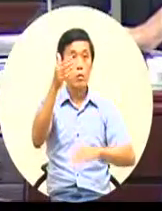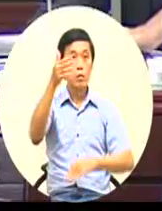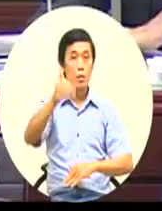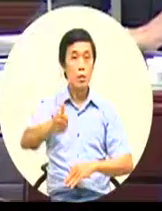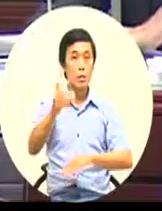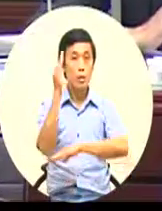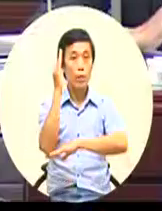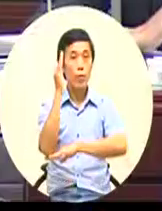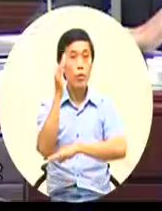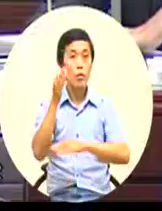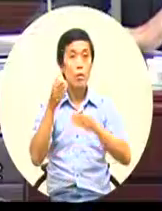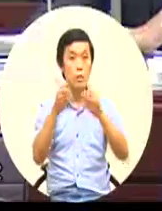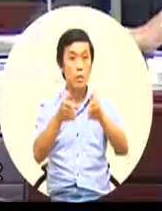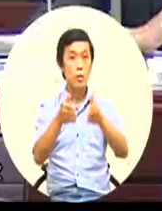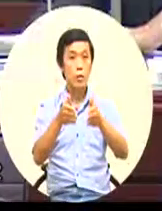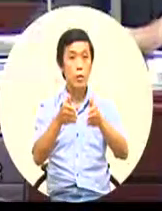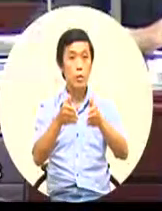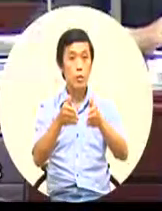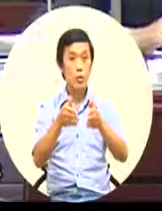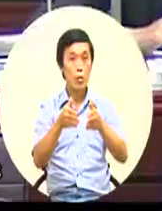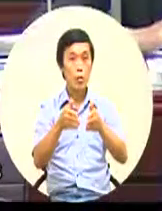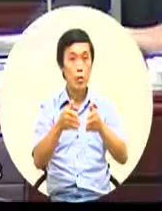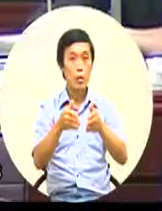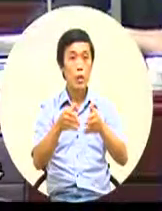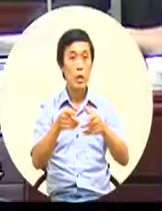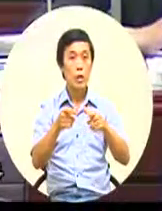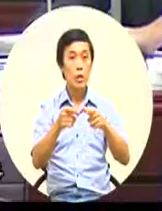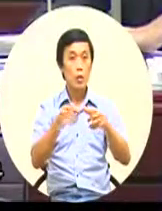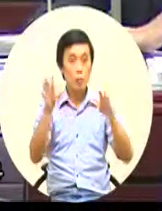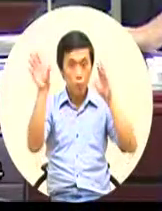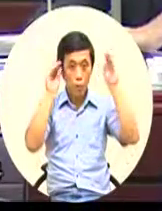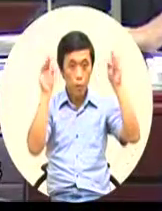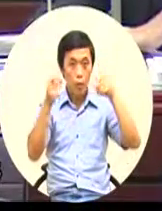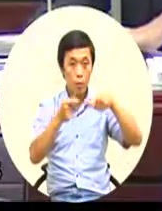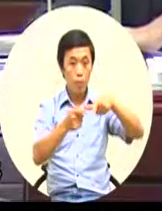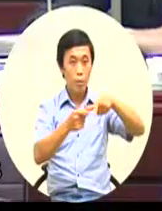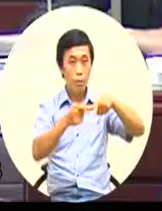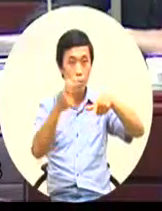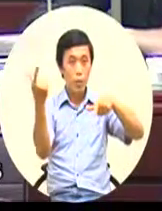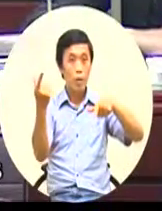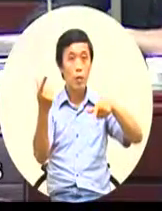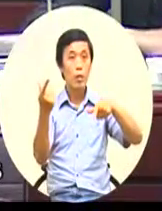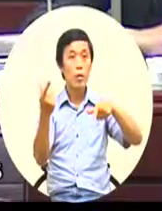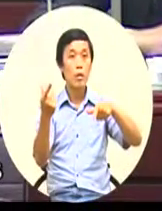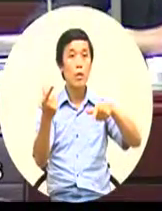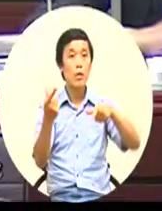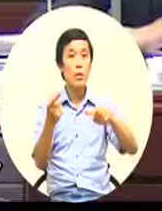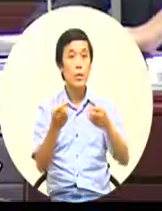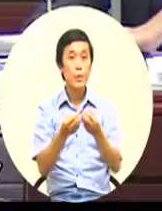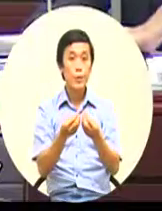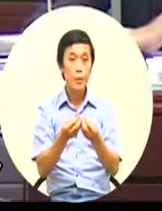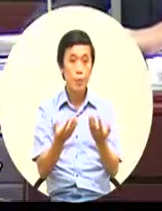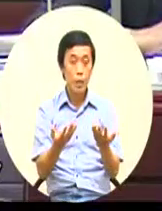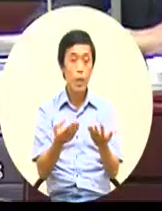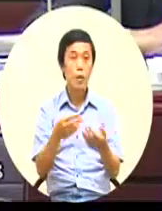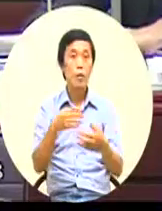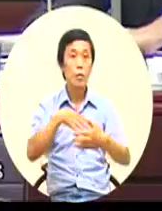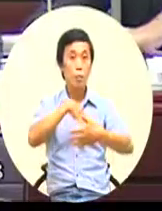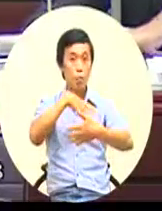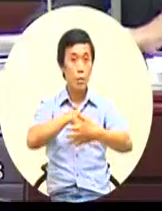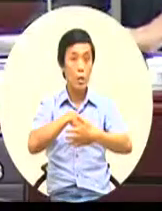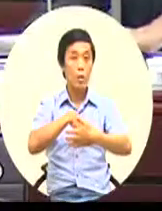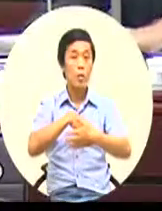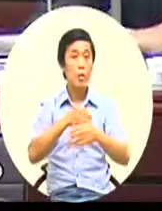所有甲资讯搁较公开，资讯更加的公开，包括跟我们